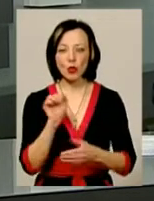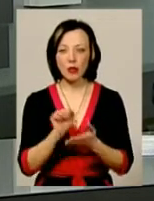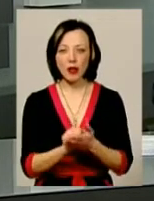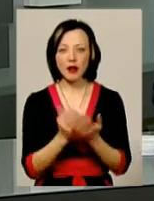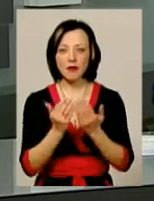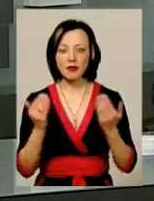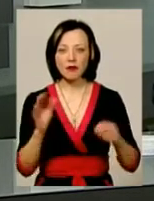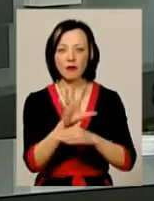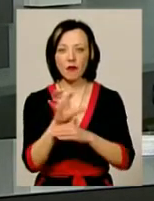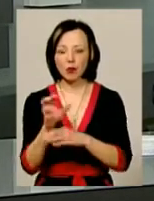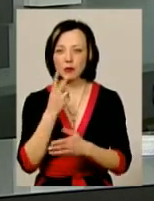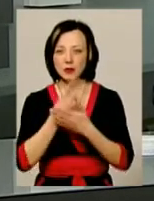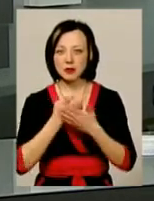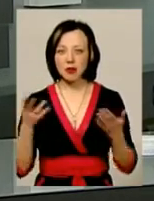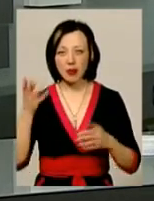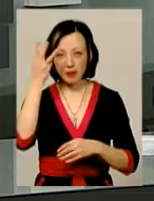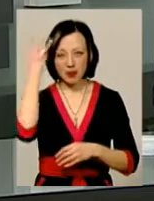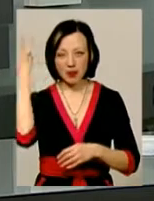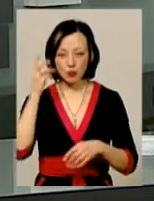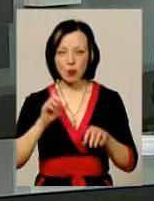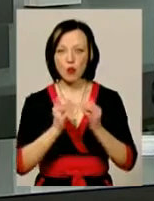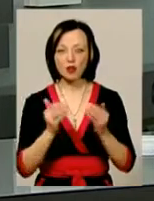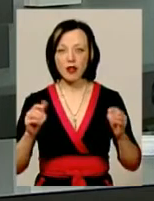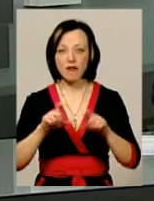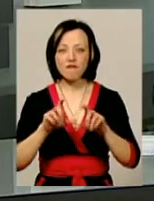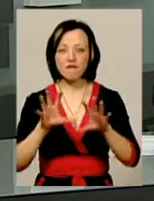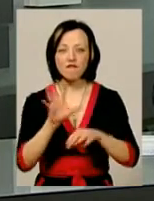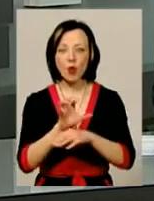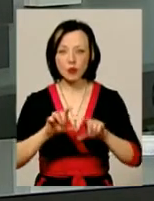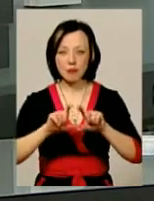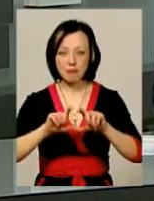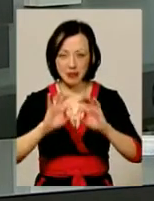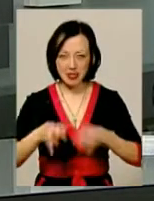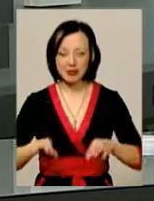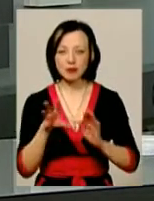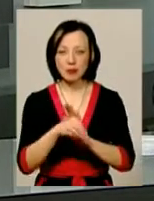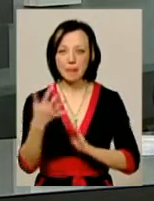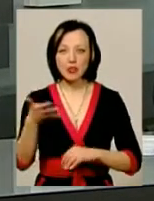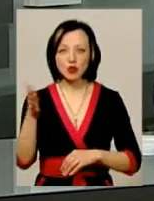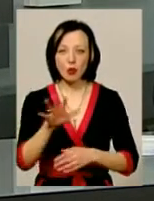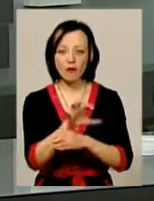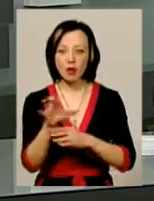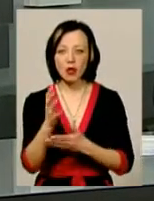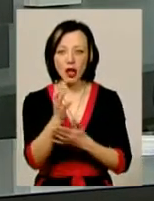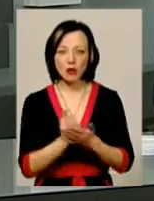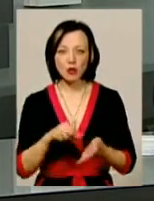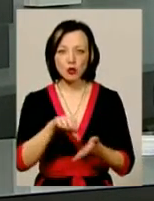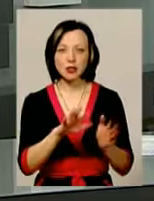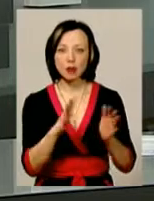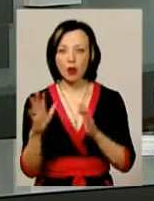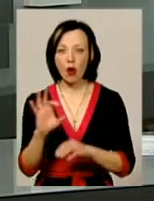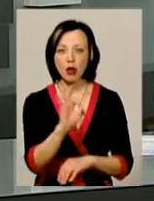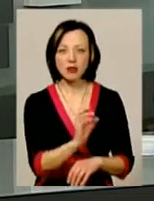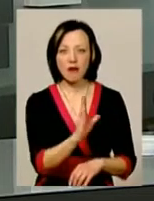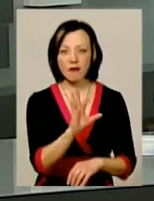яку представили у Хмельницькому музеї студії фотомистецтва. До експозиції увійшли 50 фотографій з архіву учасника подій